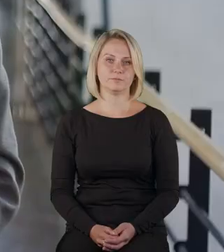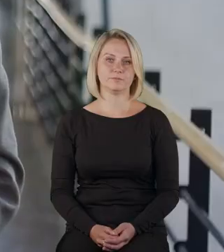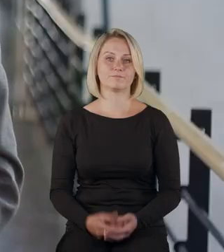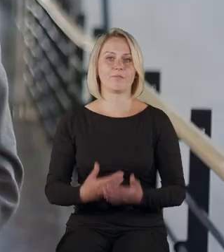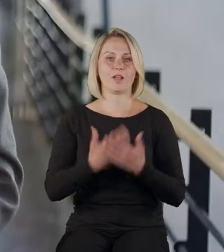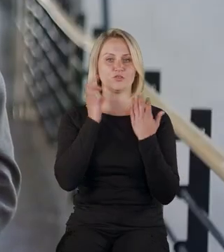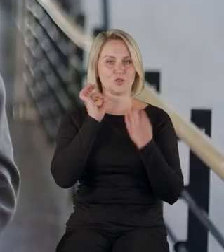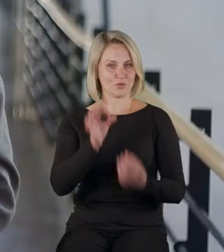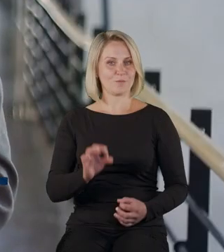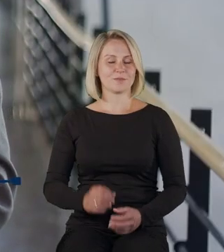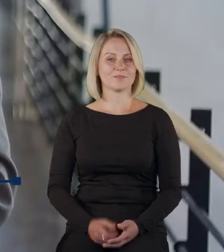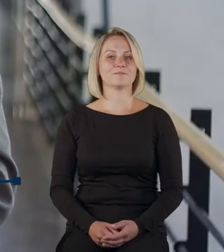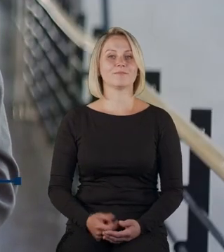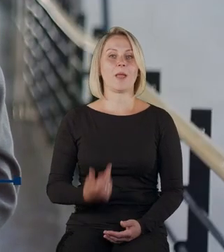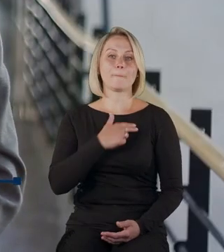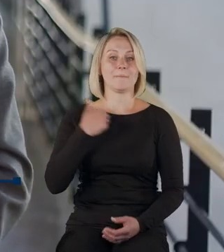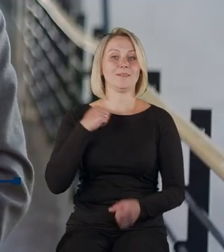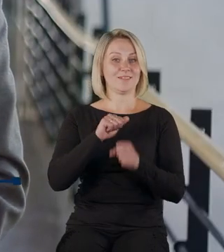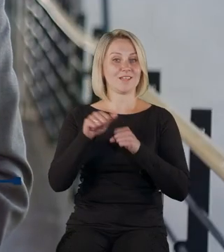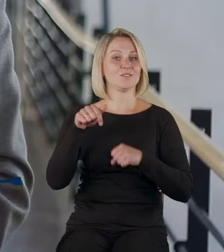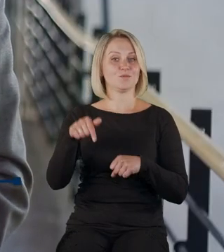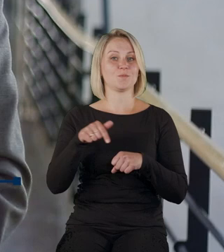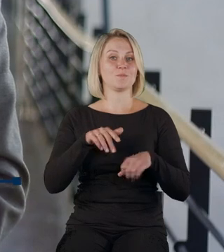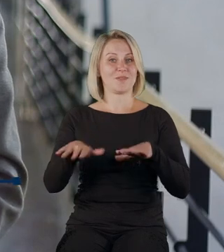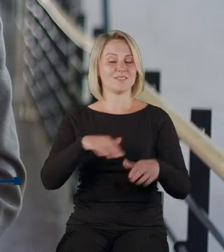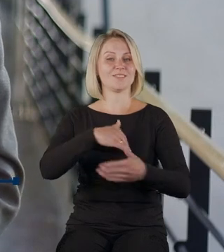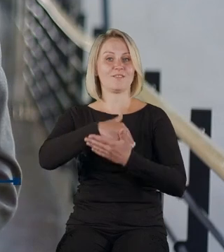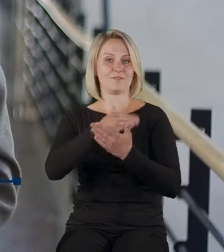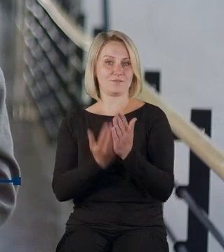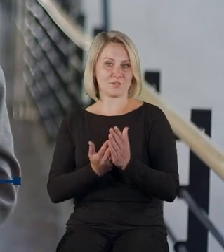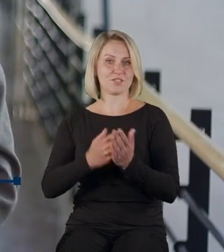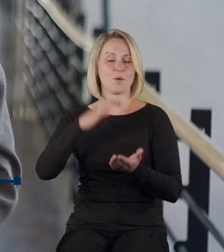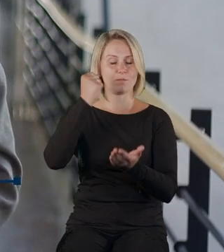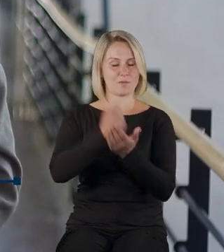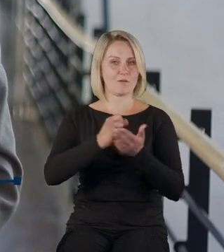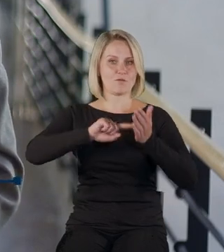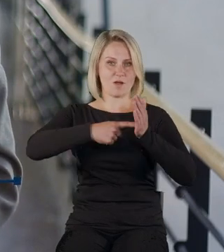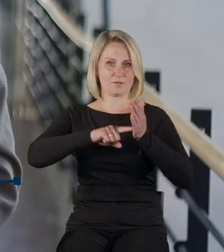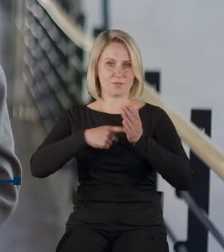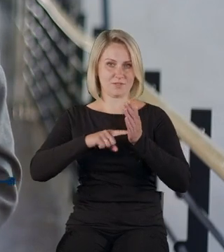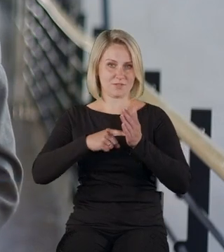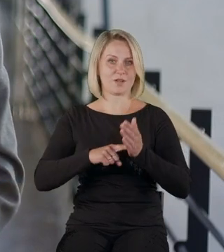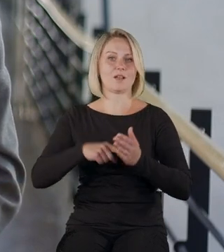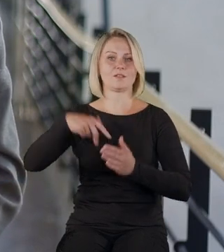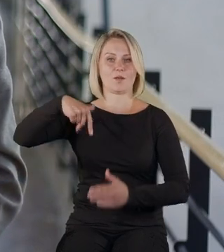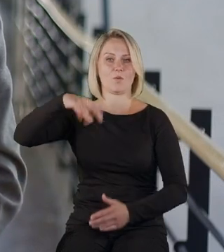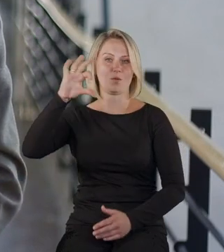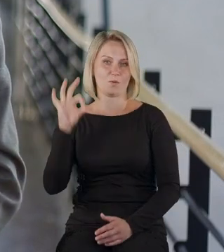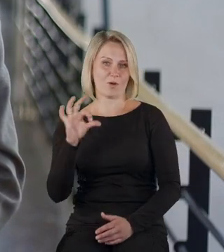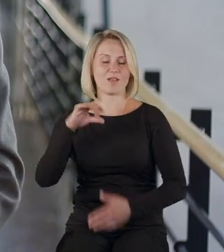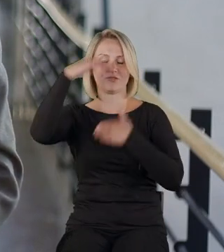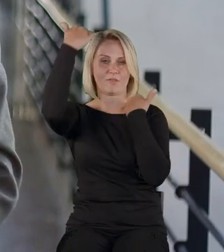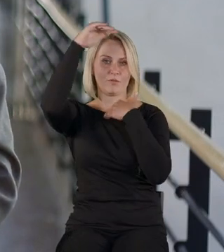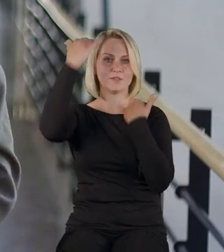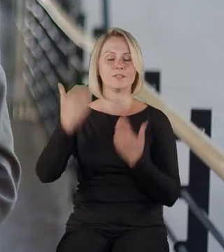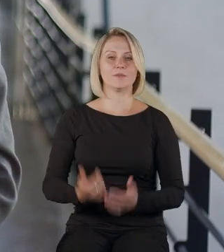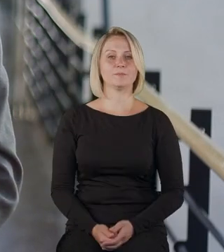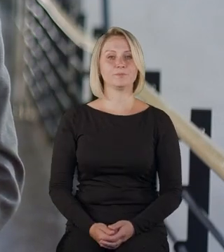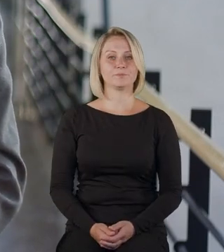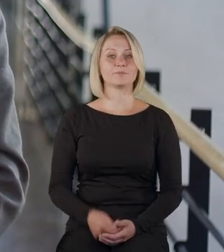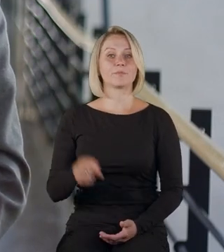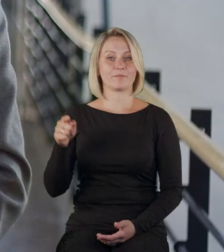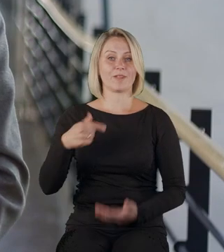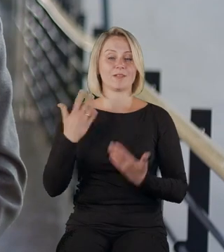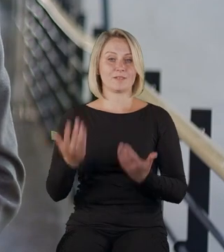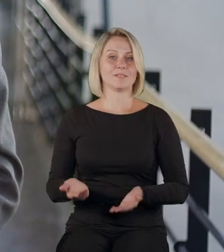Dzień dobry Państwu. Jesteśmy na Wydziale Prawa i Administracji Uniwersytetu Śląskiego w Katowicach.